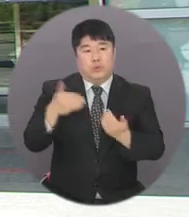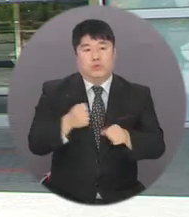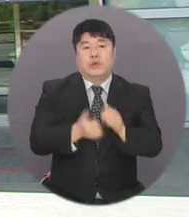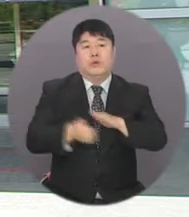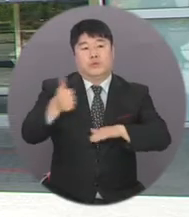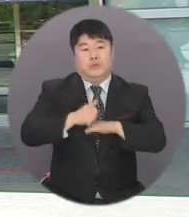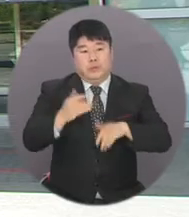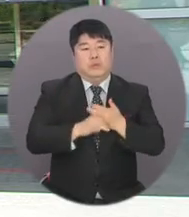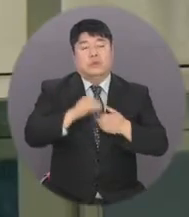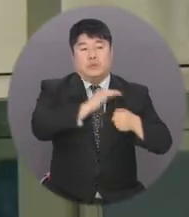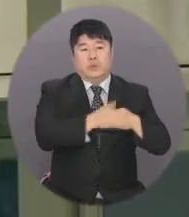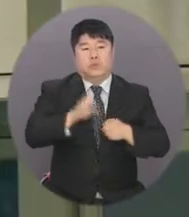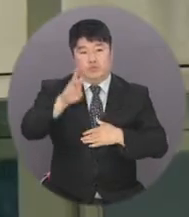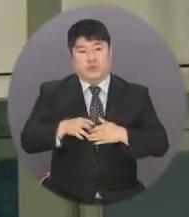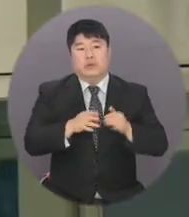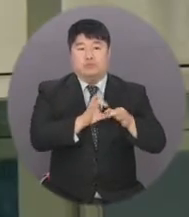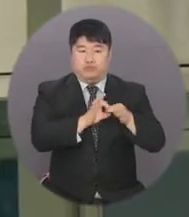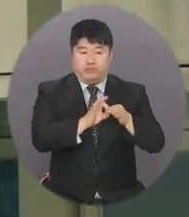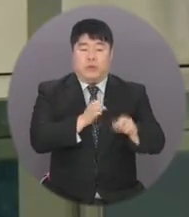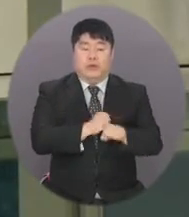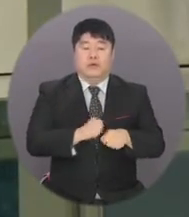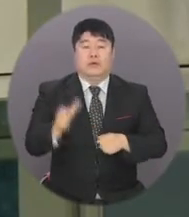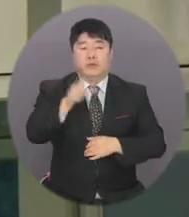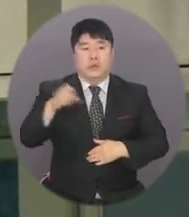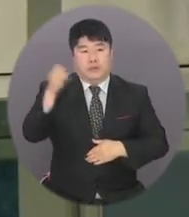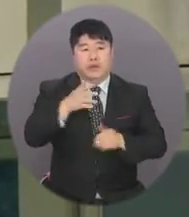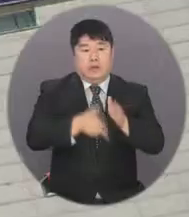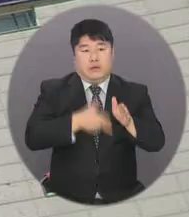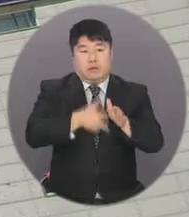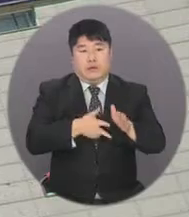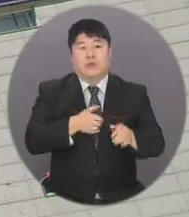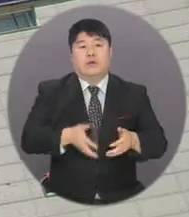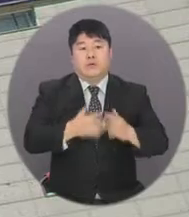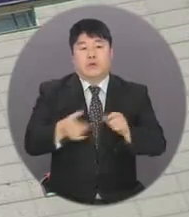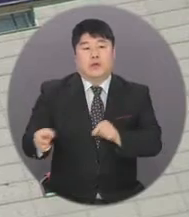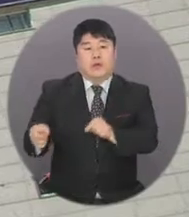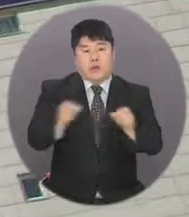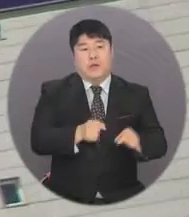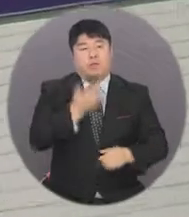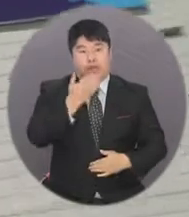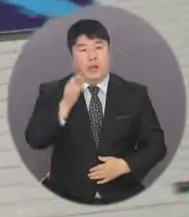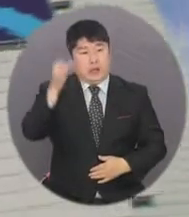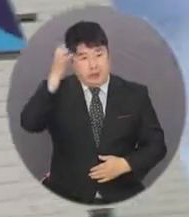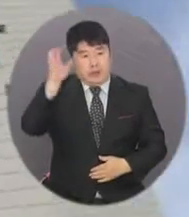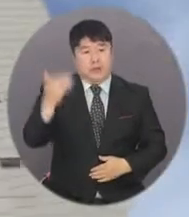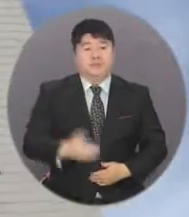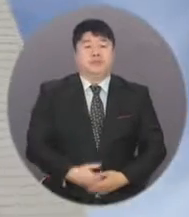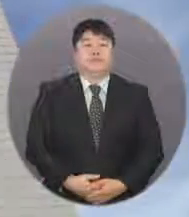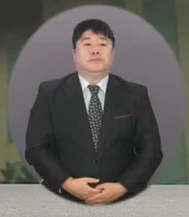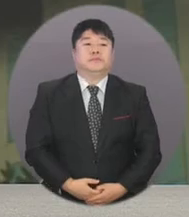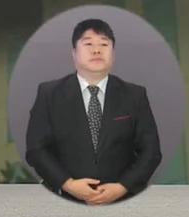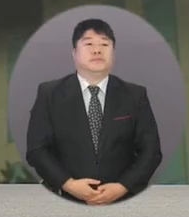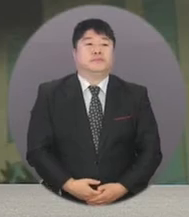성사되면 대구와 광주를 잇는 달빛 내륙철도 건설 사업도 앞당길 수 있을 것으로 기대됩니다.